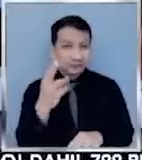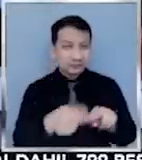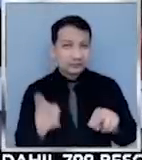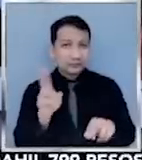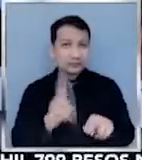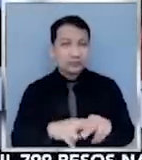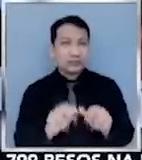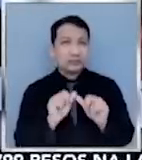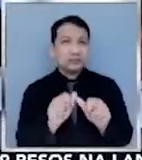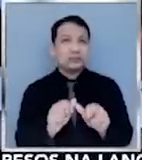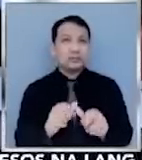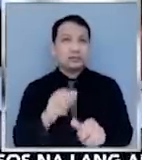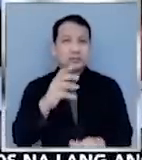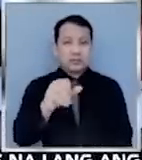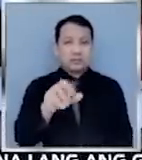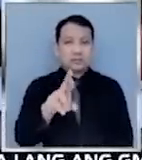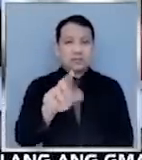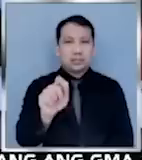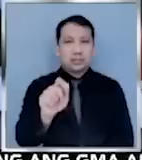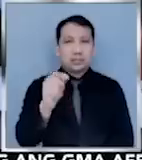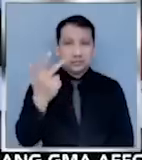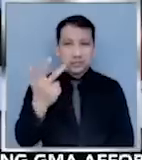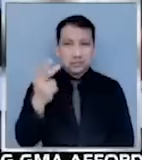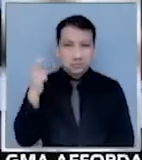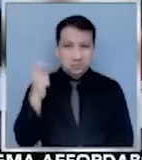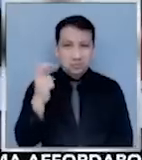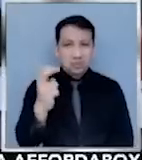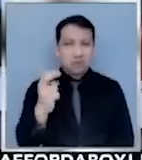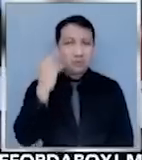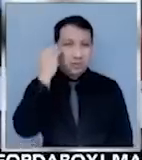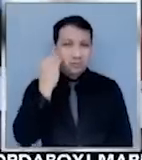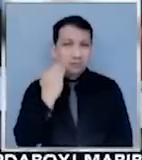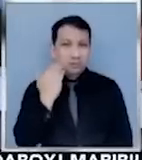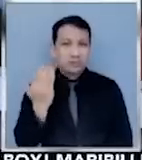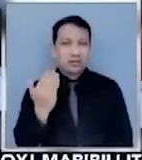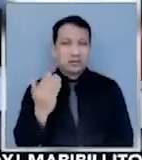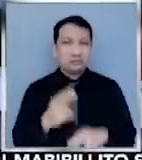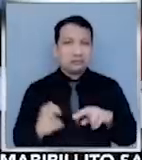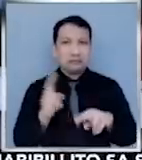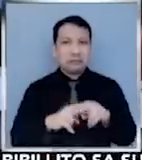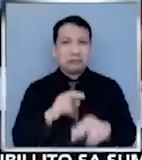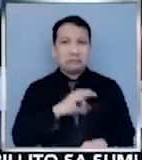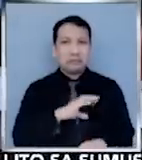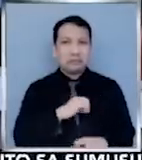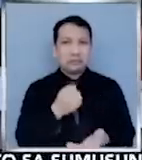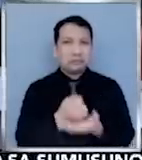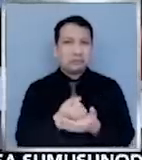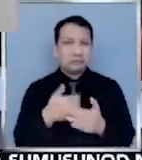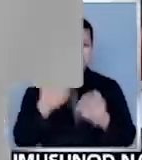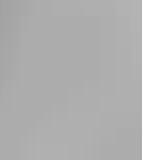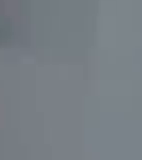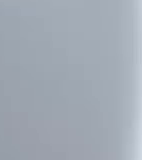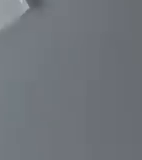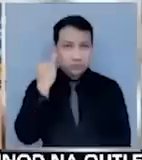ang MRT 3 dahil sa anilay kakulangan sa kita. At yan po ang tinutukan ni Joseph